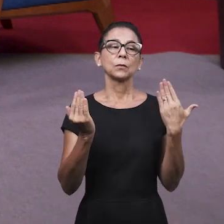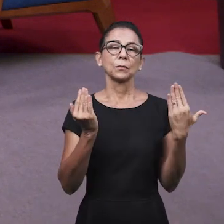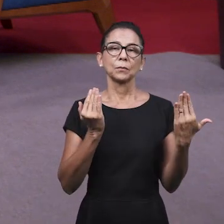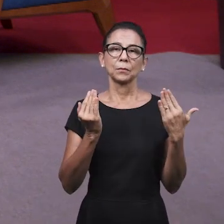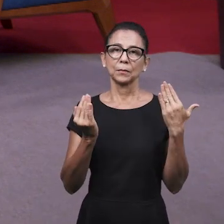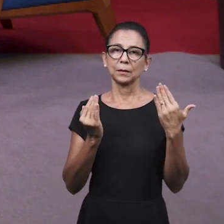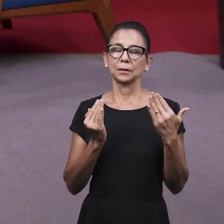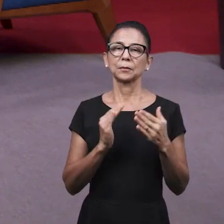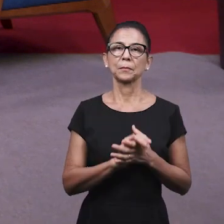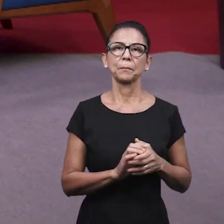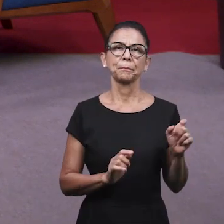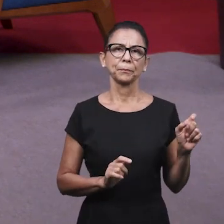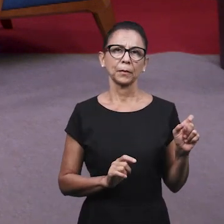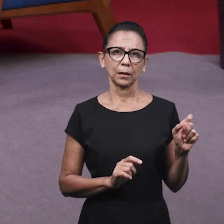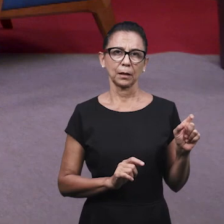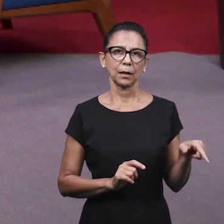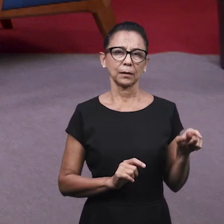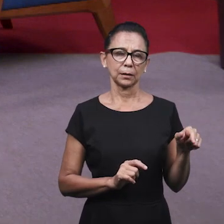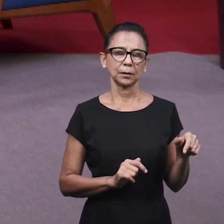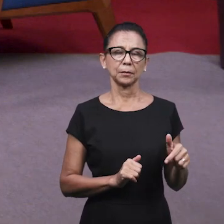les hommes qui ont été fidèles à Dieu,